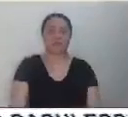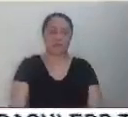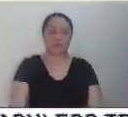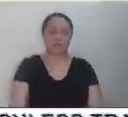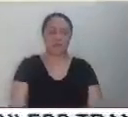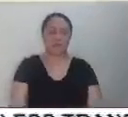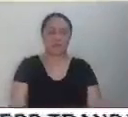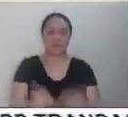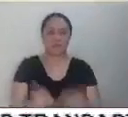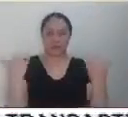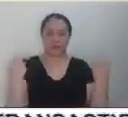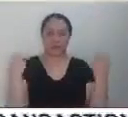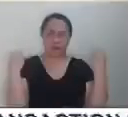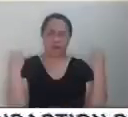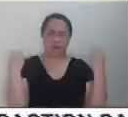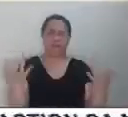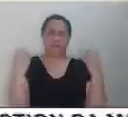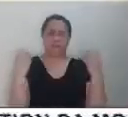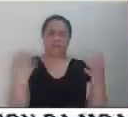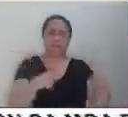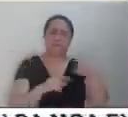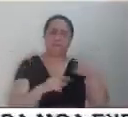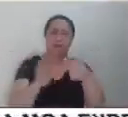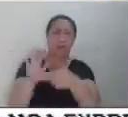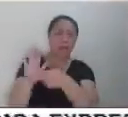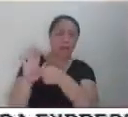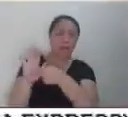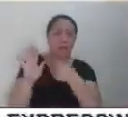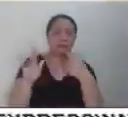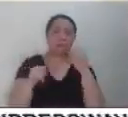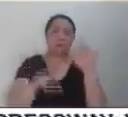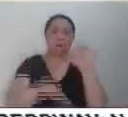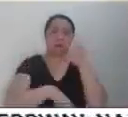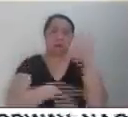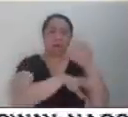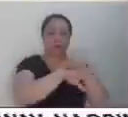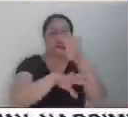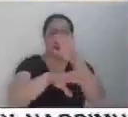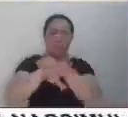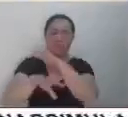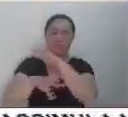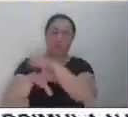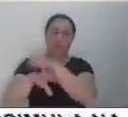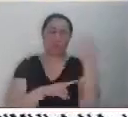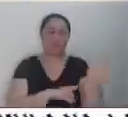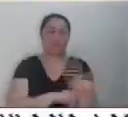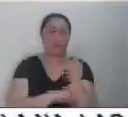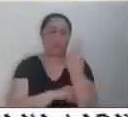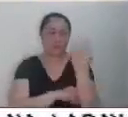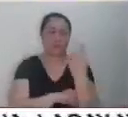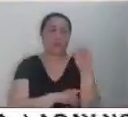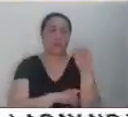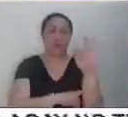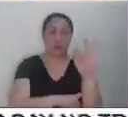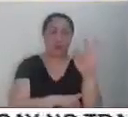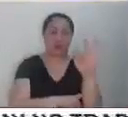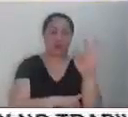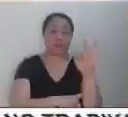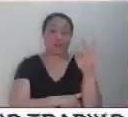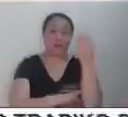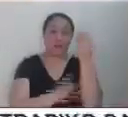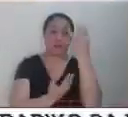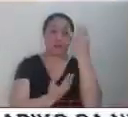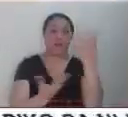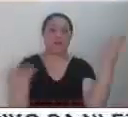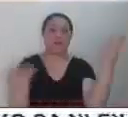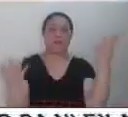po sa malaking barrier natin sa north, marami po tayong 24/7 na po, mga mahigit 40 plus na po tayo. So wala